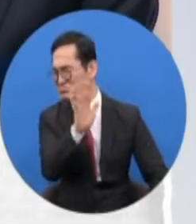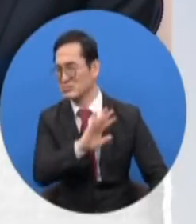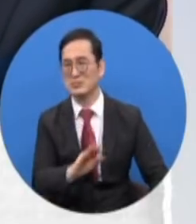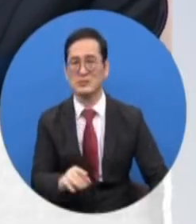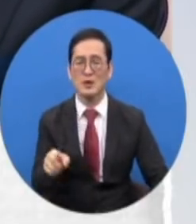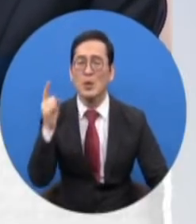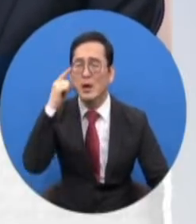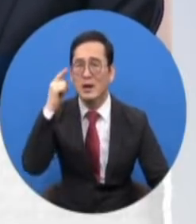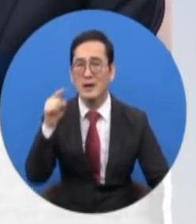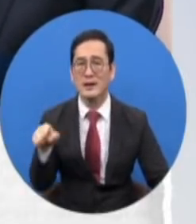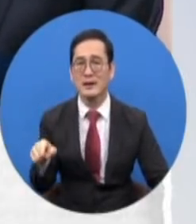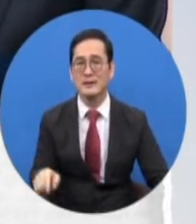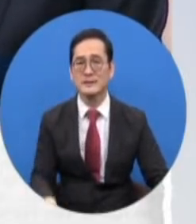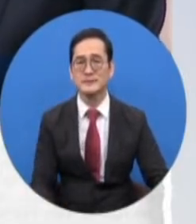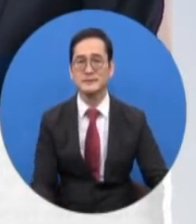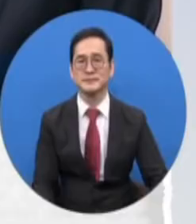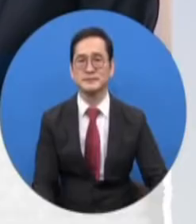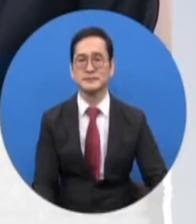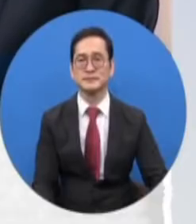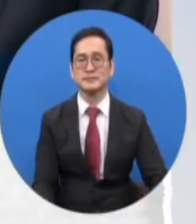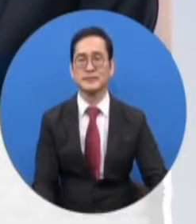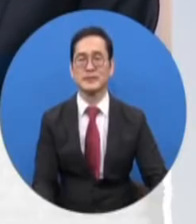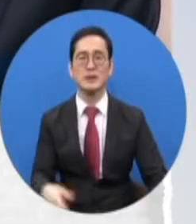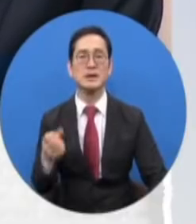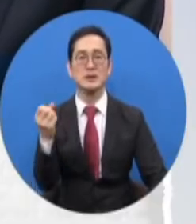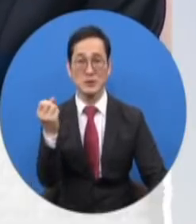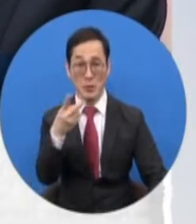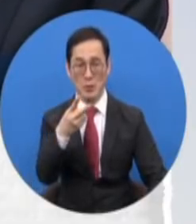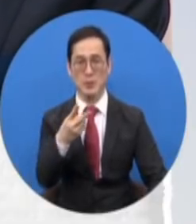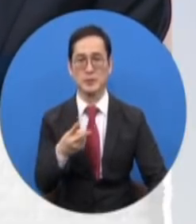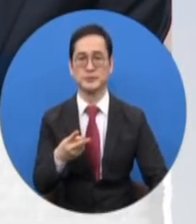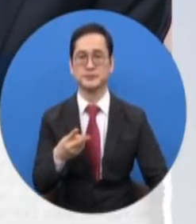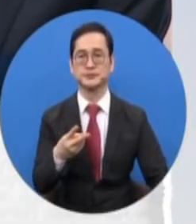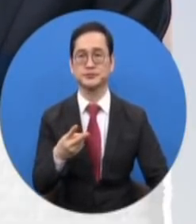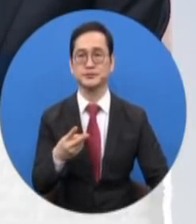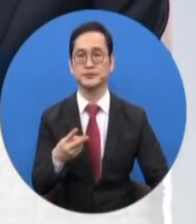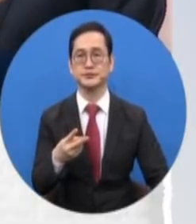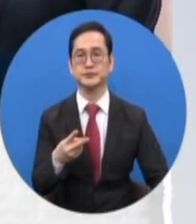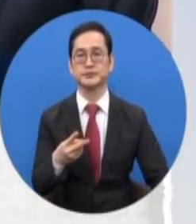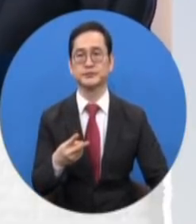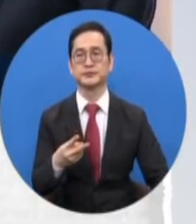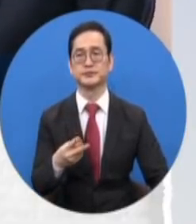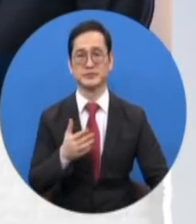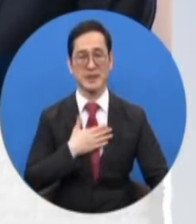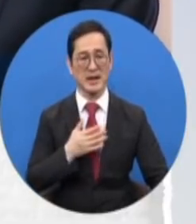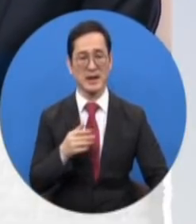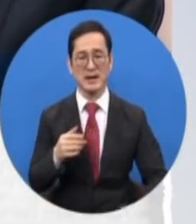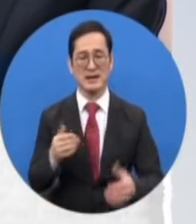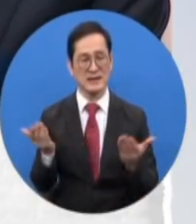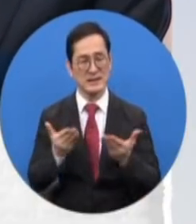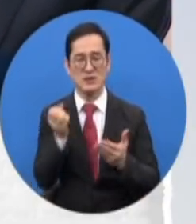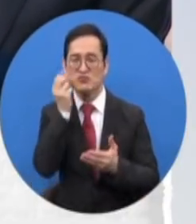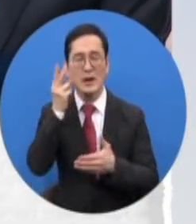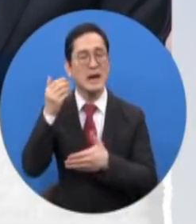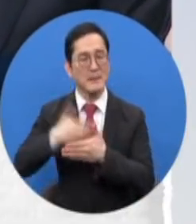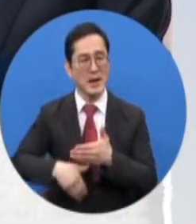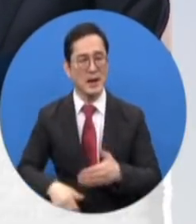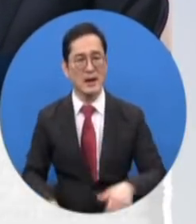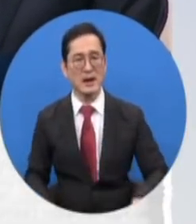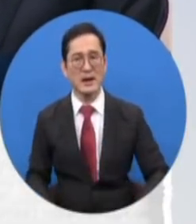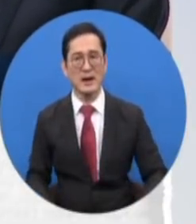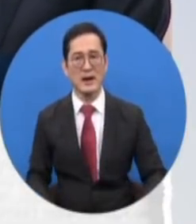거고 조금 전에 인사권 얘기를 했지만 만약에 지금 문재인 대통령이 내가 아직 임기가 두 달 남았다 그래서 새로운